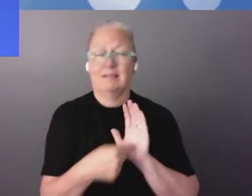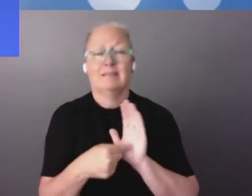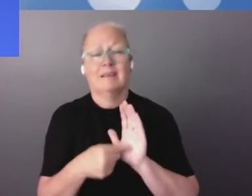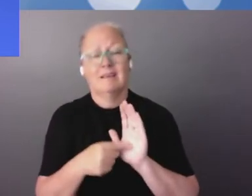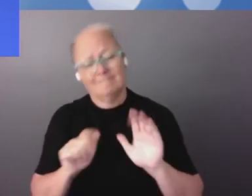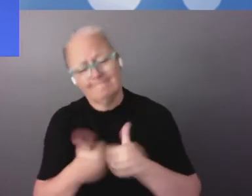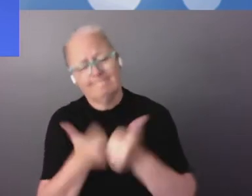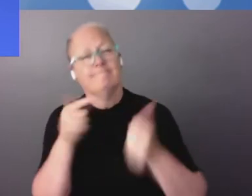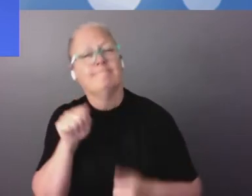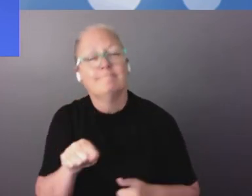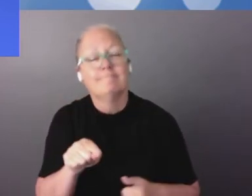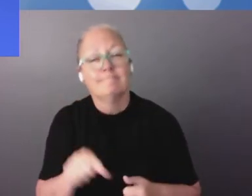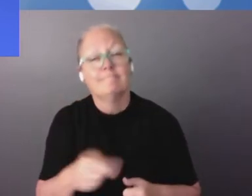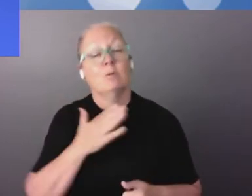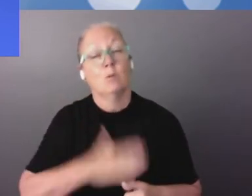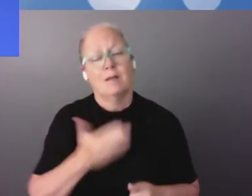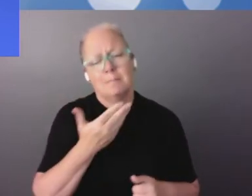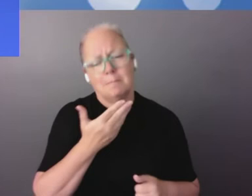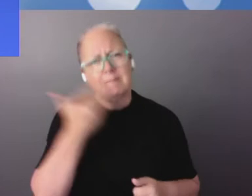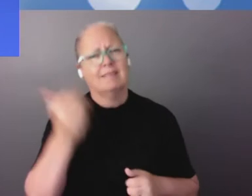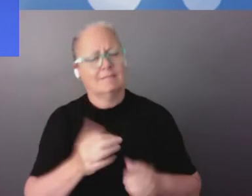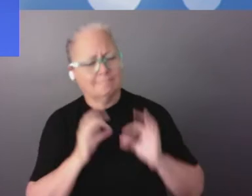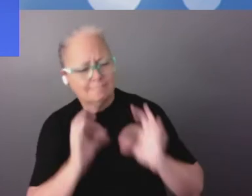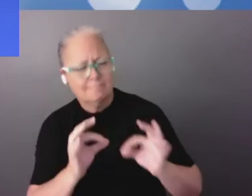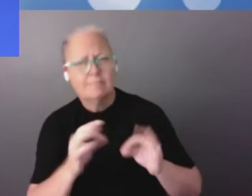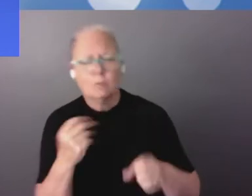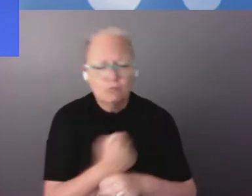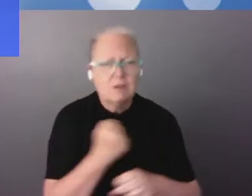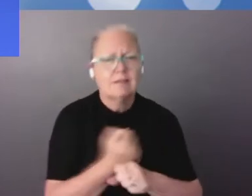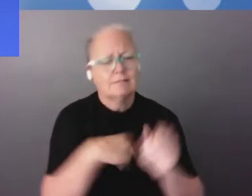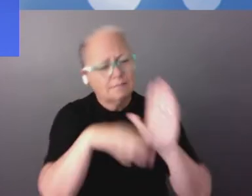هو العمل على تمهيد